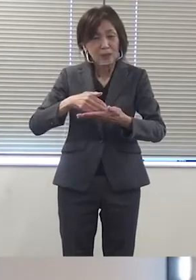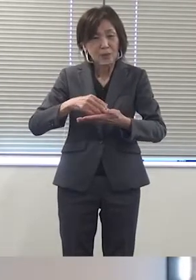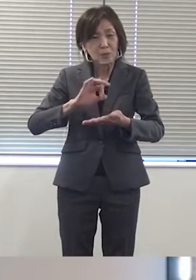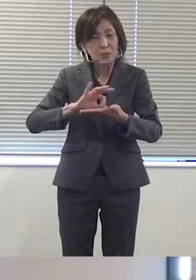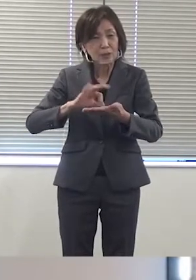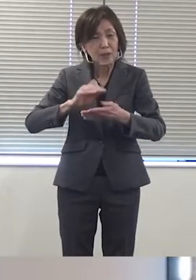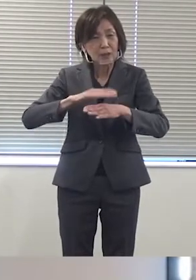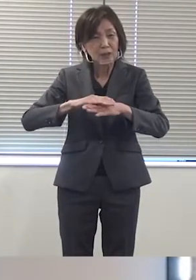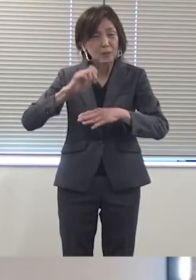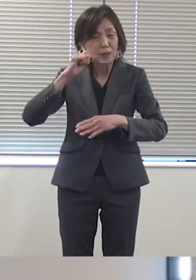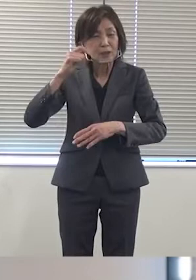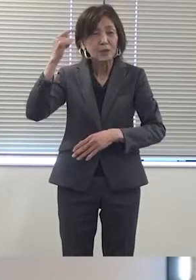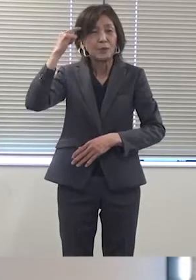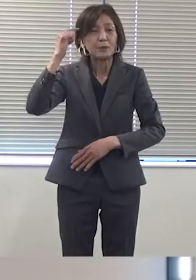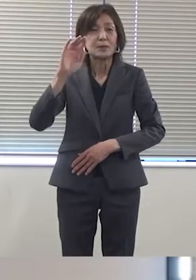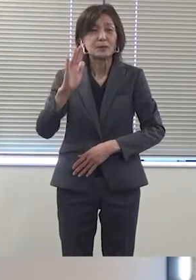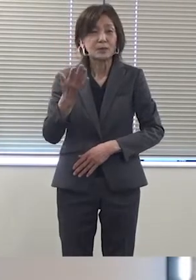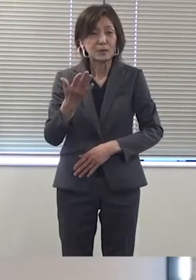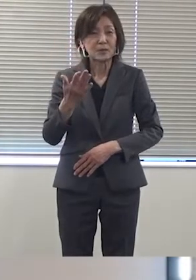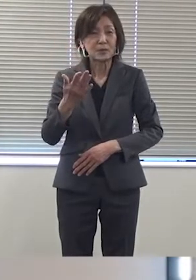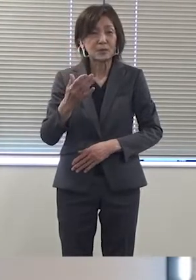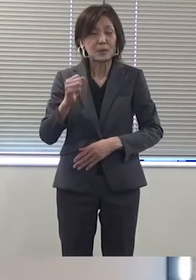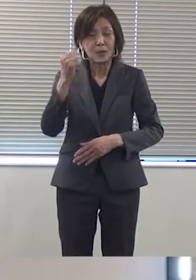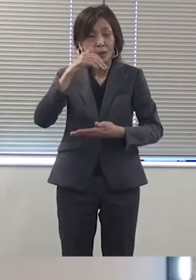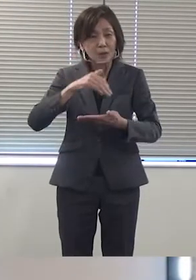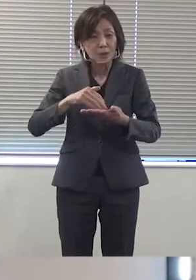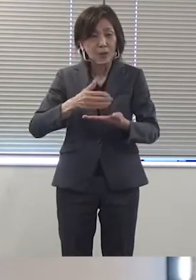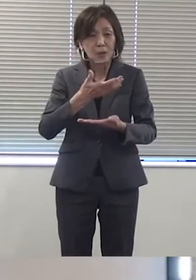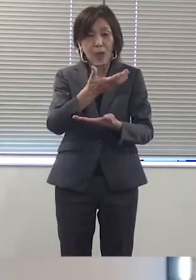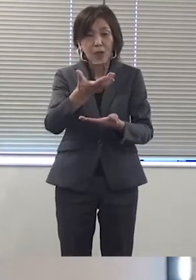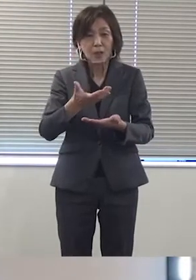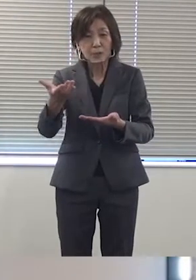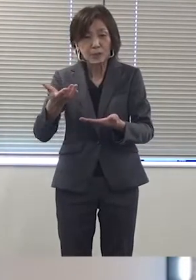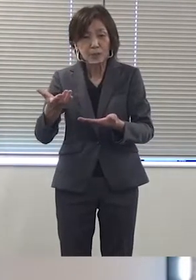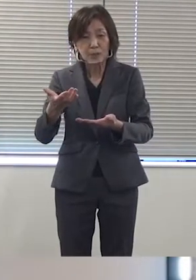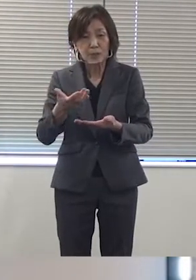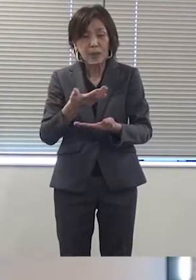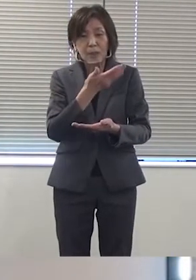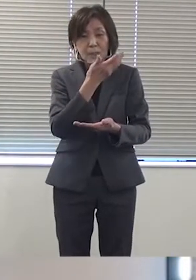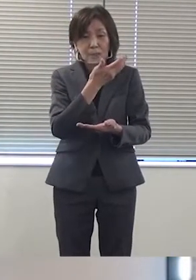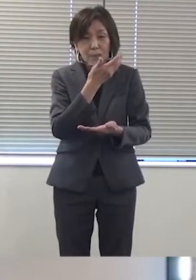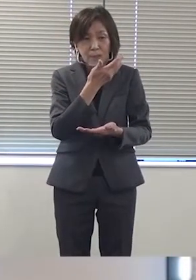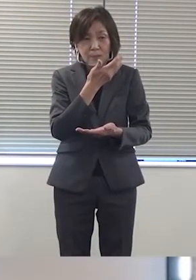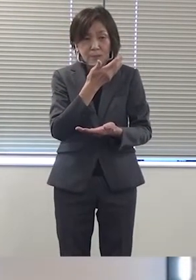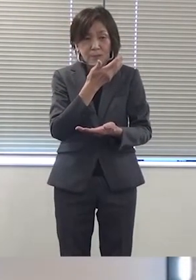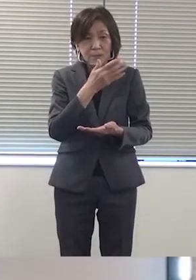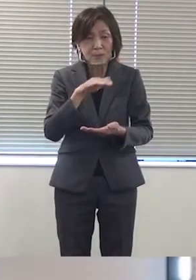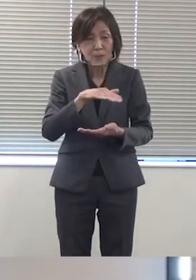で重視した点、特に重視した点、気をつけた点含めですね、改めて